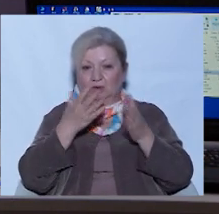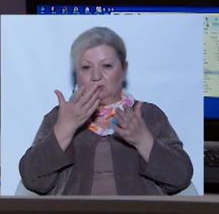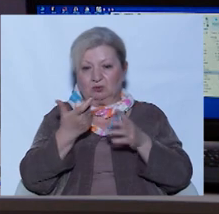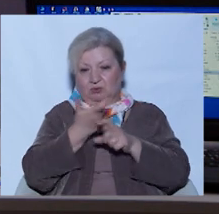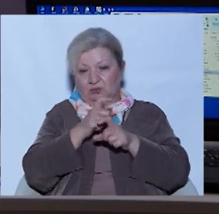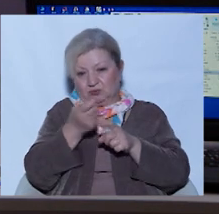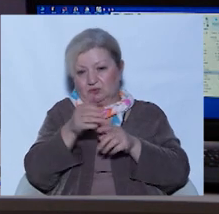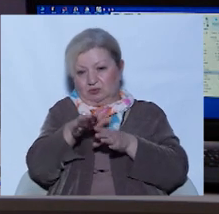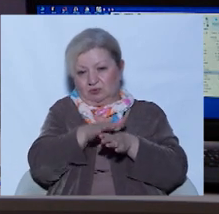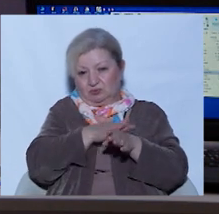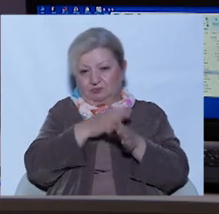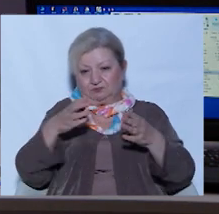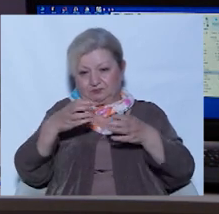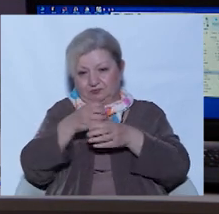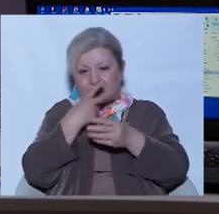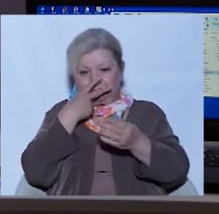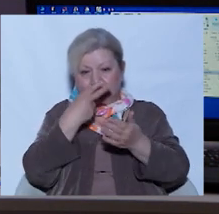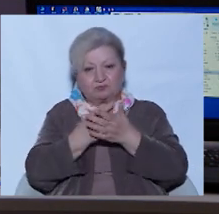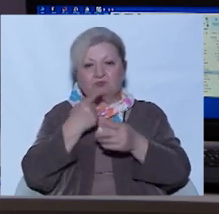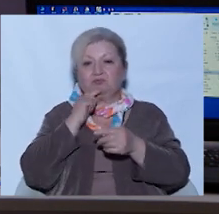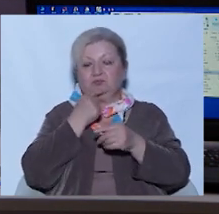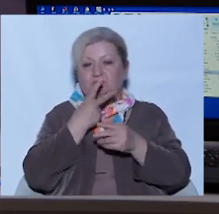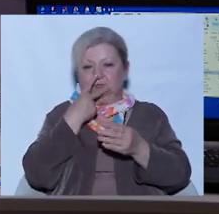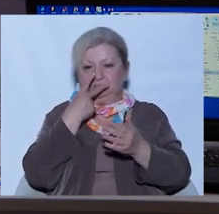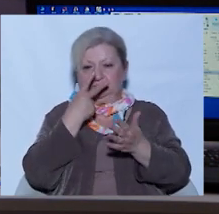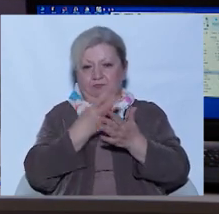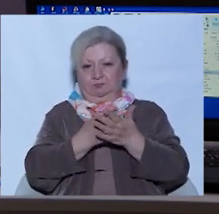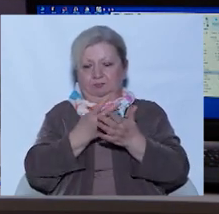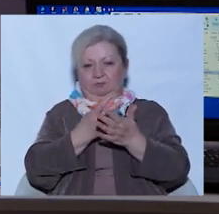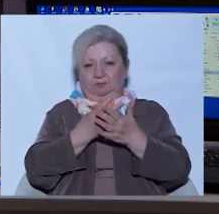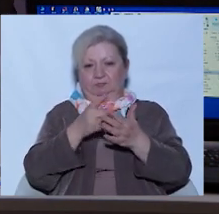იმიტომ რომ რთულია სწრაფად დაინახო მოვლენა. თუმცა